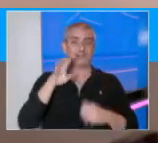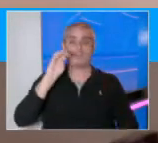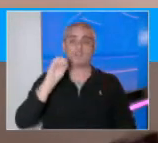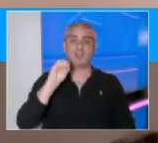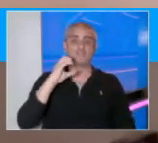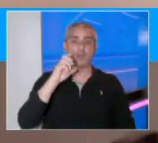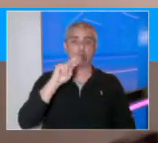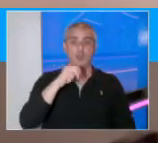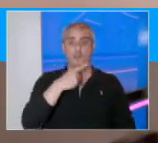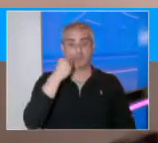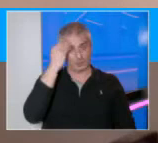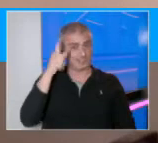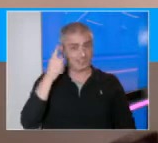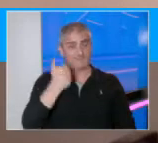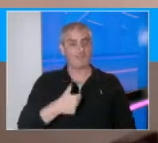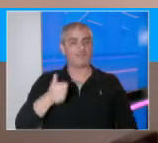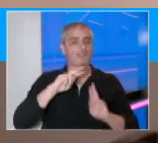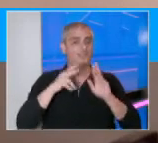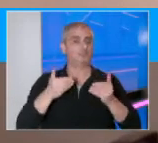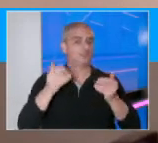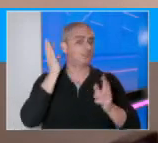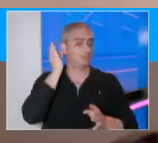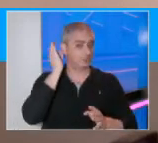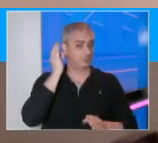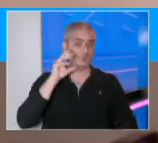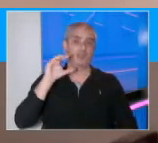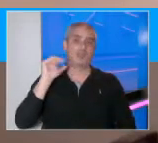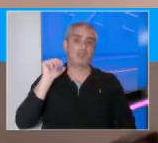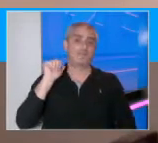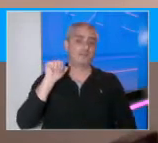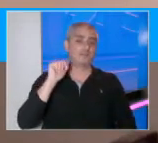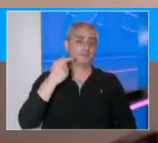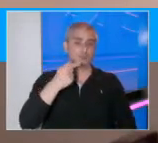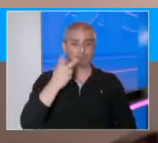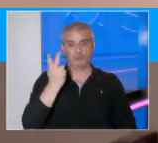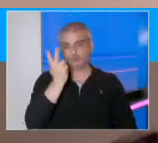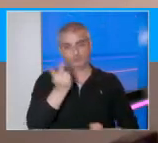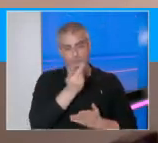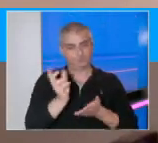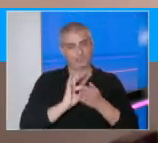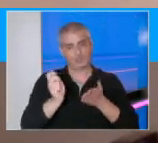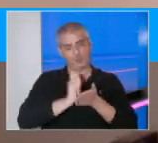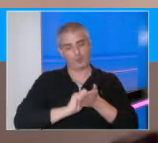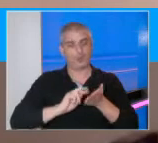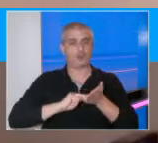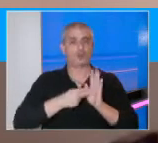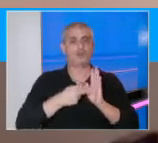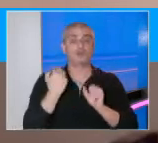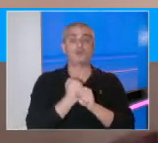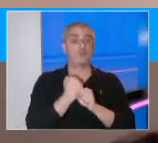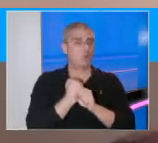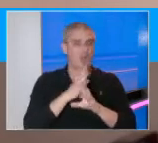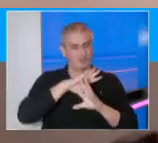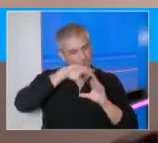כהן, הודיעה שהיא ומנהלת הרשות לקידום מעמד האישה, אווה מדז'יבוז', יתחילו לנסח עכשיו תוכנית פעולה, תוכנית